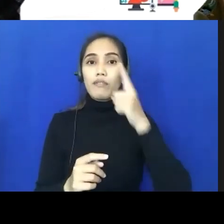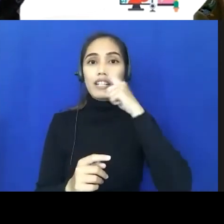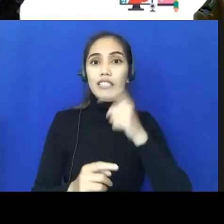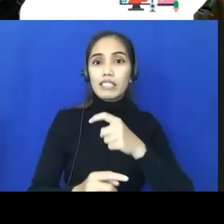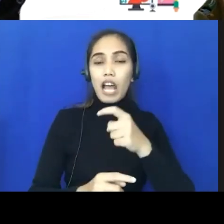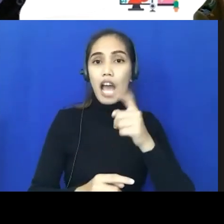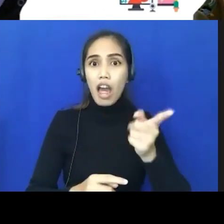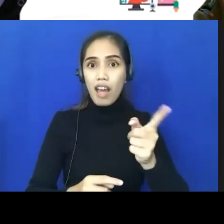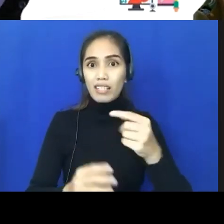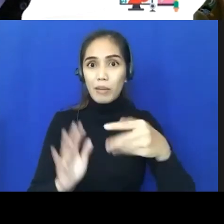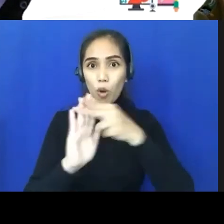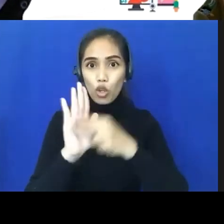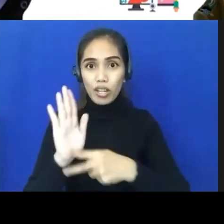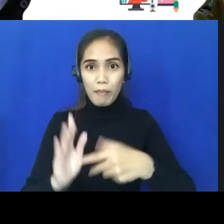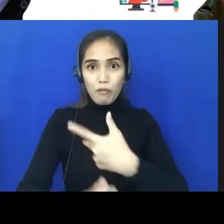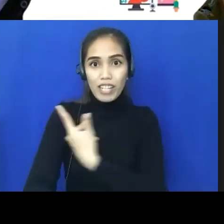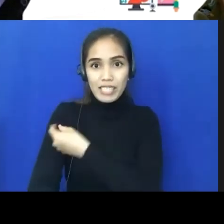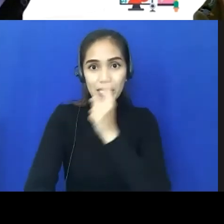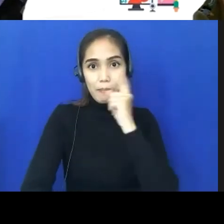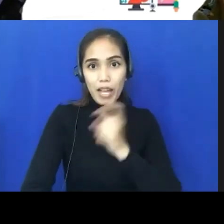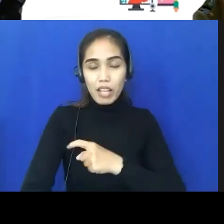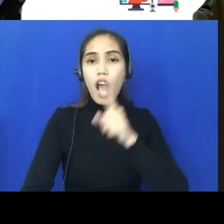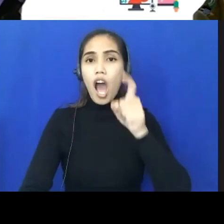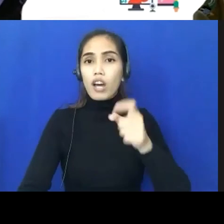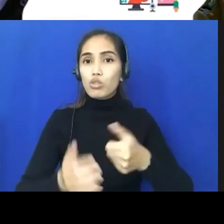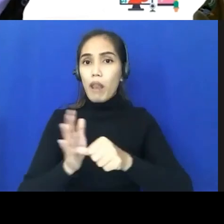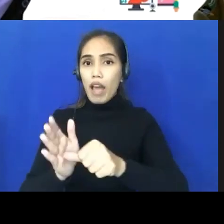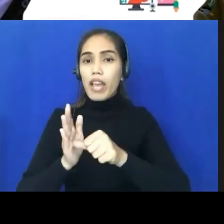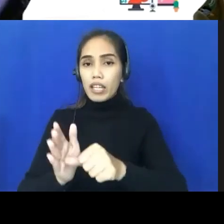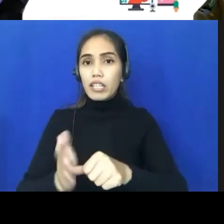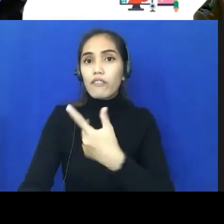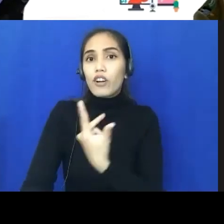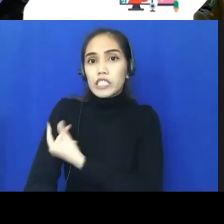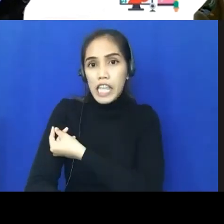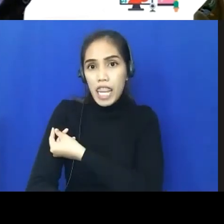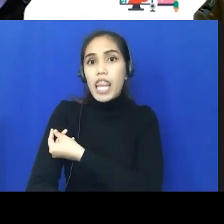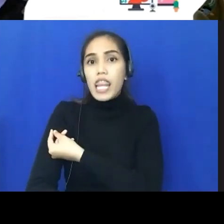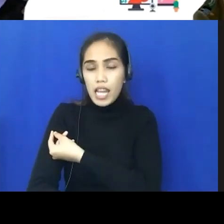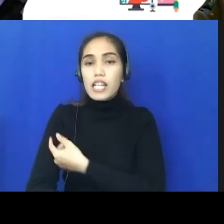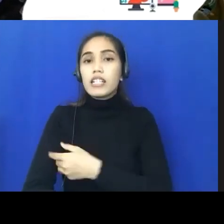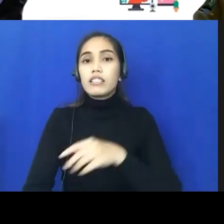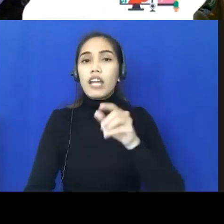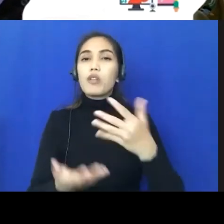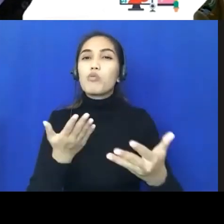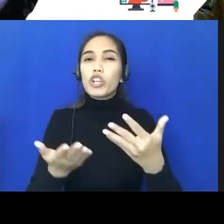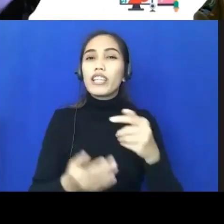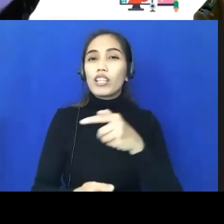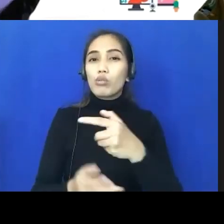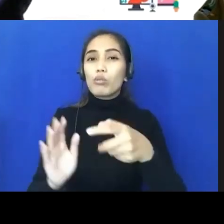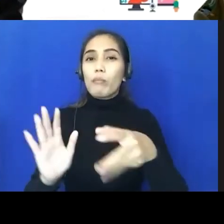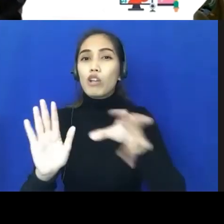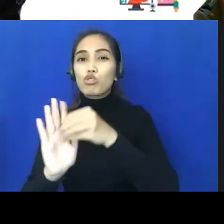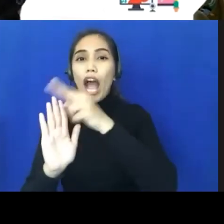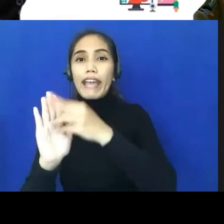setiap hari puskesmas harus melayani pelayanan vaksinasi, jadi mungkin itu akan diagendakan